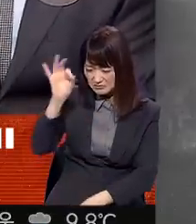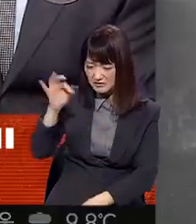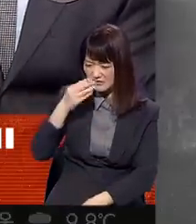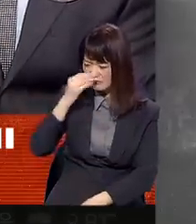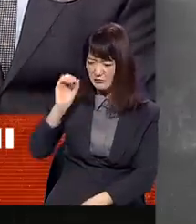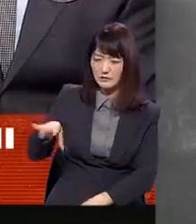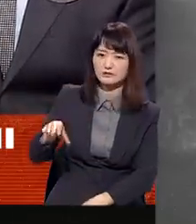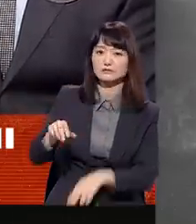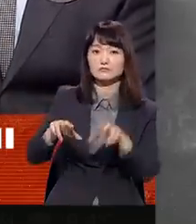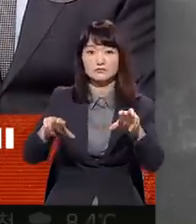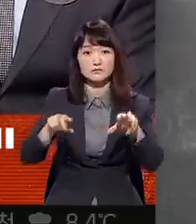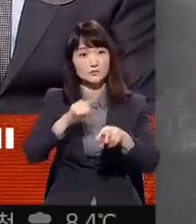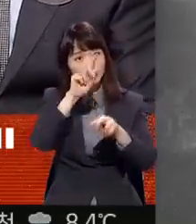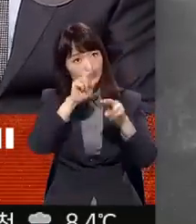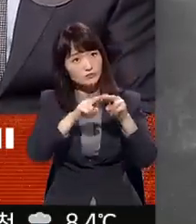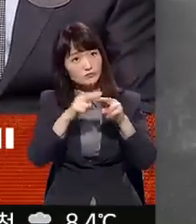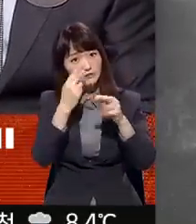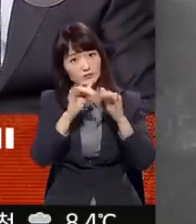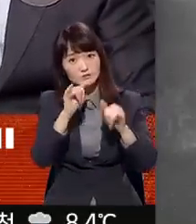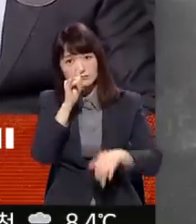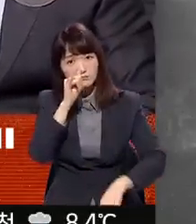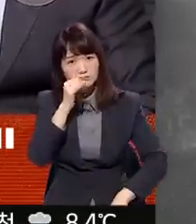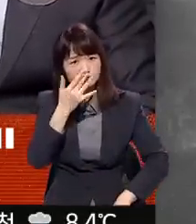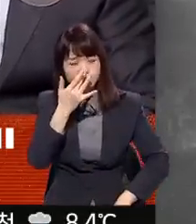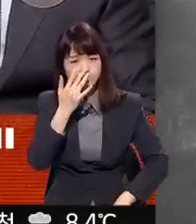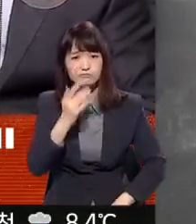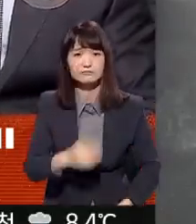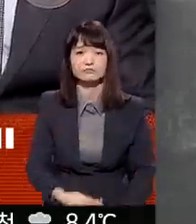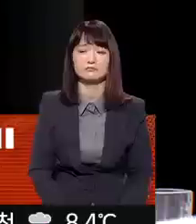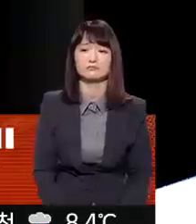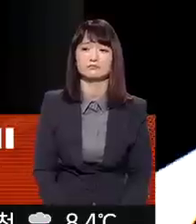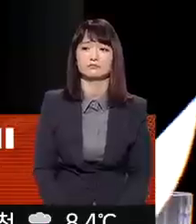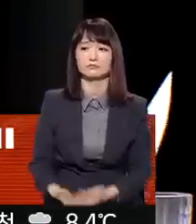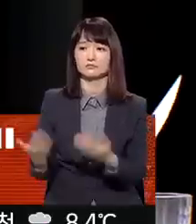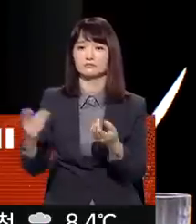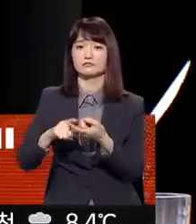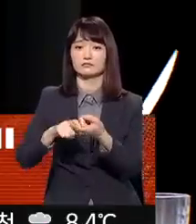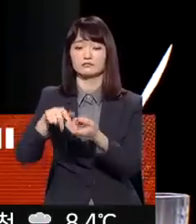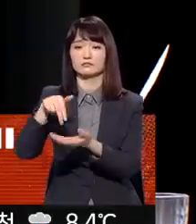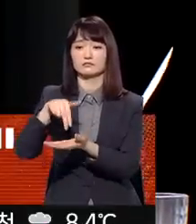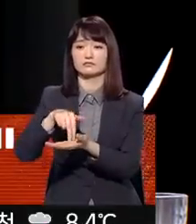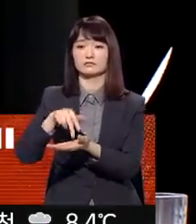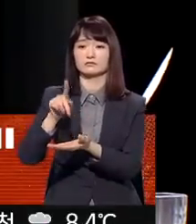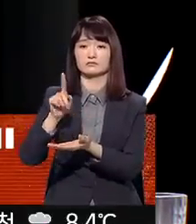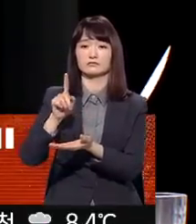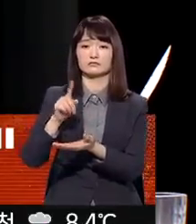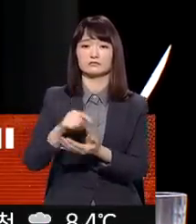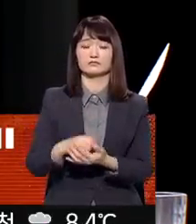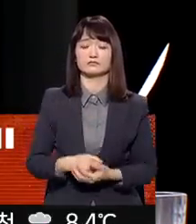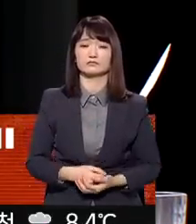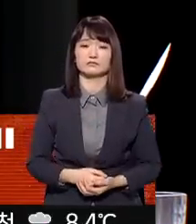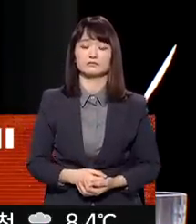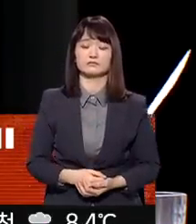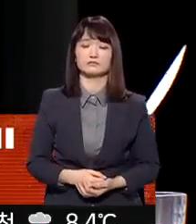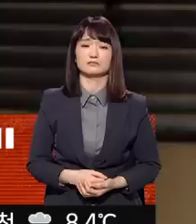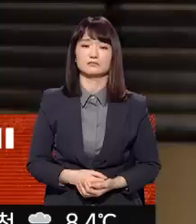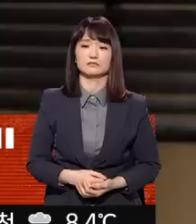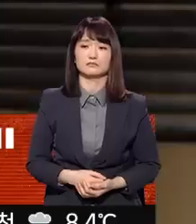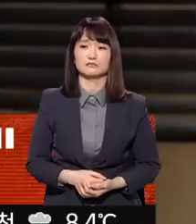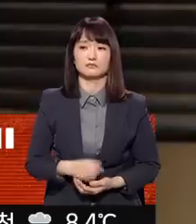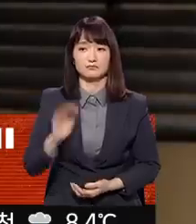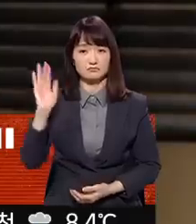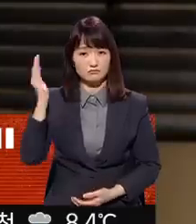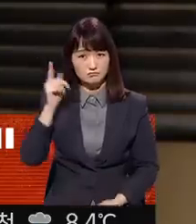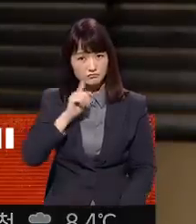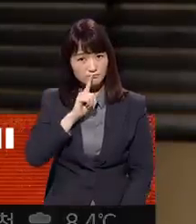이런 상사가 지금 있나요? 전 이해가 안 갑니다. 전. 예. 자, 박 변호사님 네. 노조 측 반응이 좀 뭐 예. 그렇죠. 이거 뭐 요즘 이런